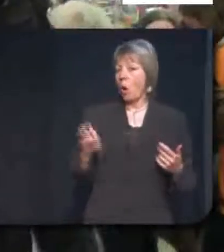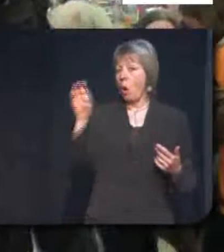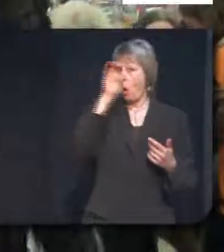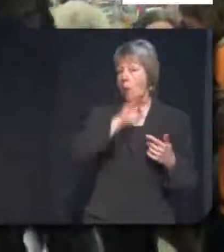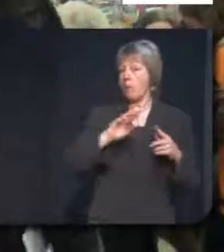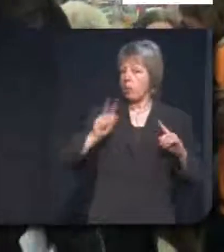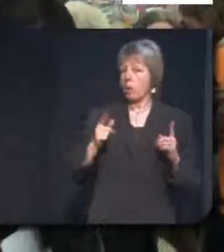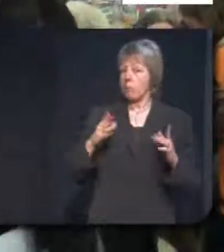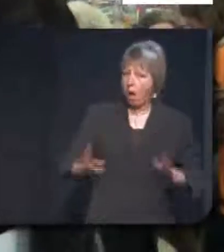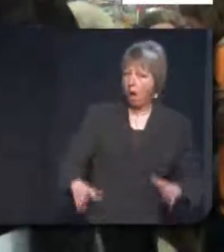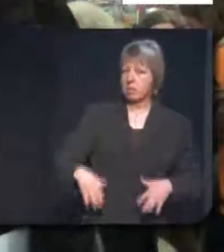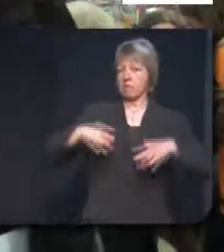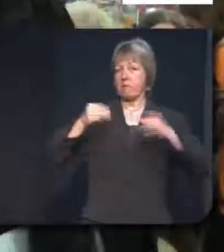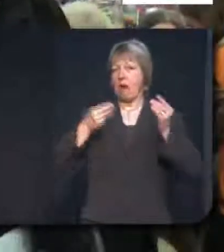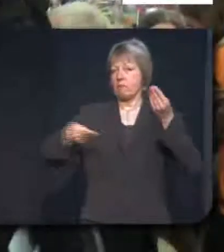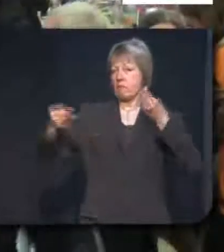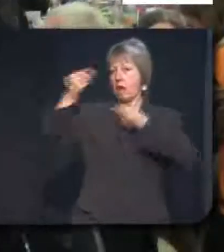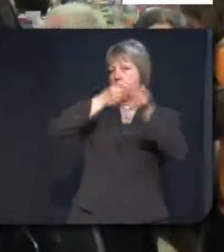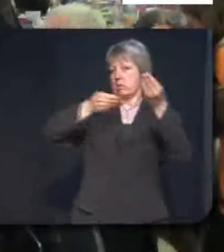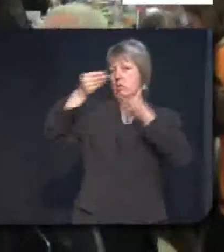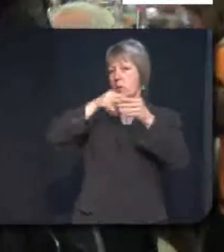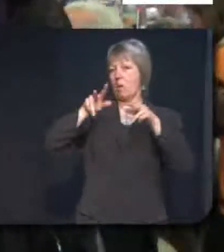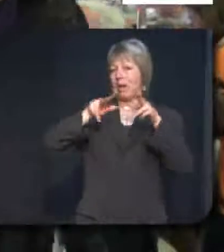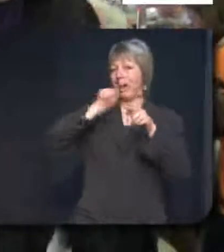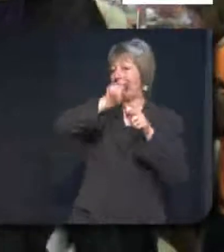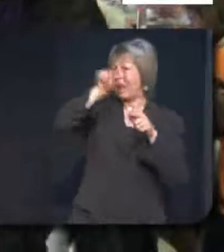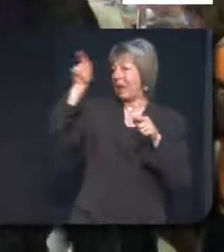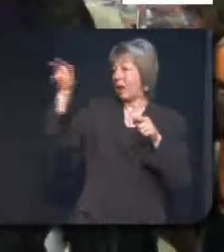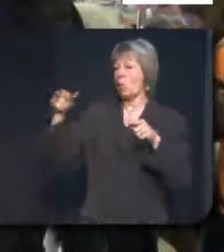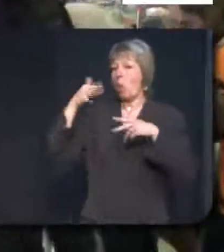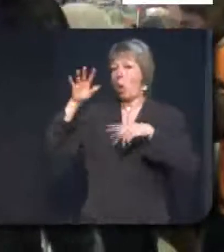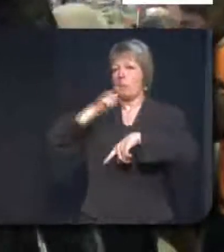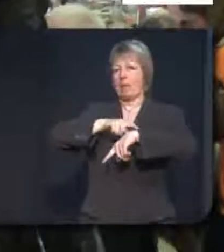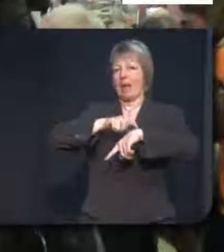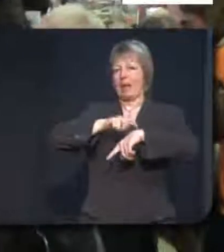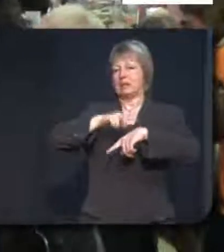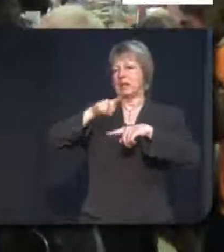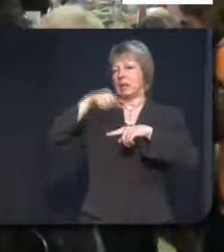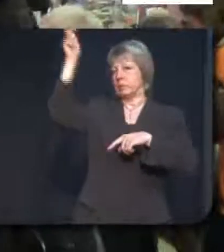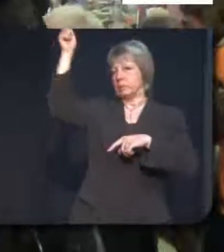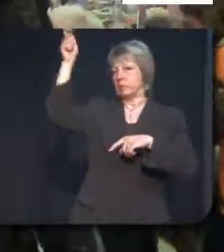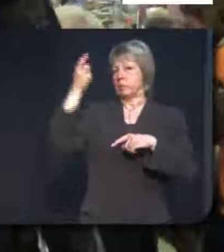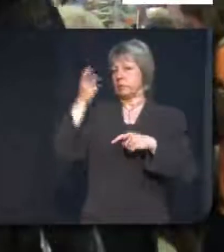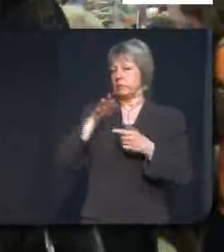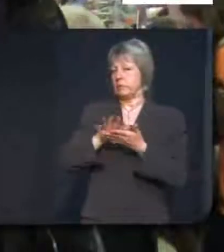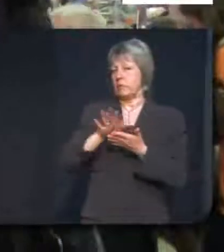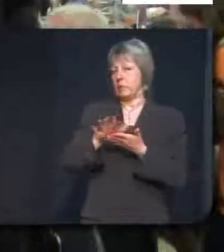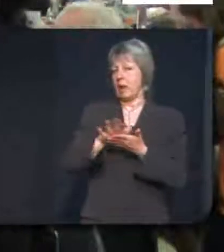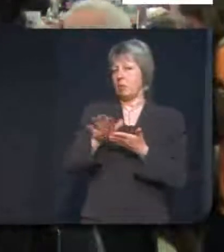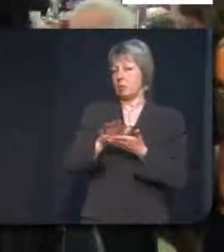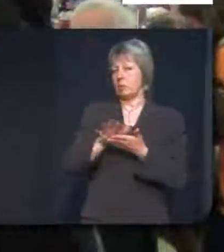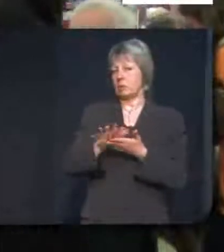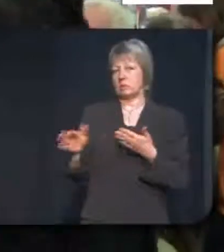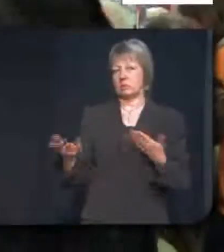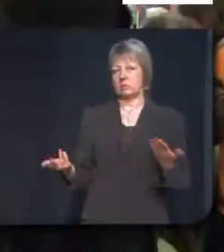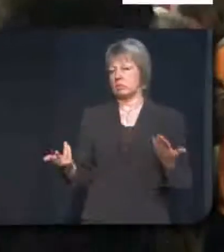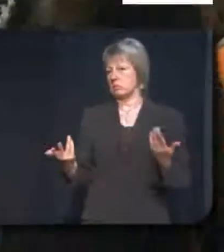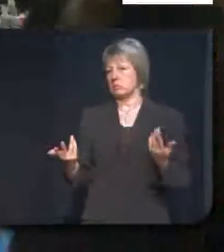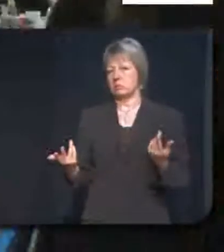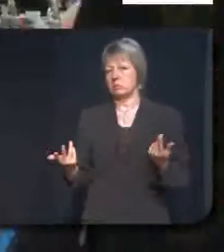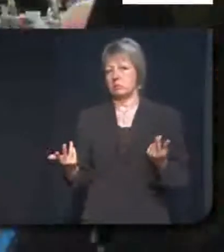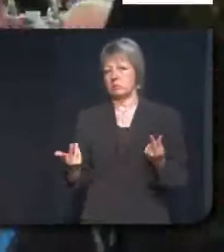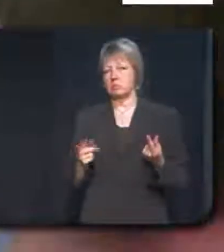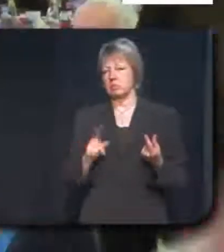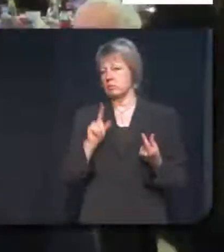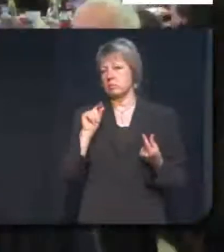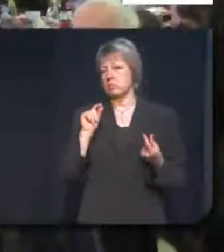noch mal von vorne an und dann wird es wieder länger Zeit Kosten und dann wird wieder irgendwelche welche Zeiten vergeudet